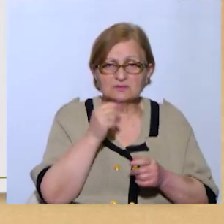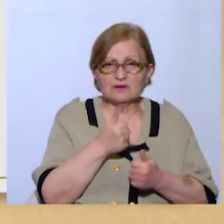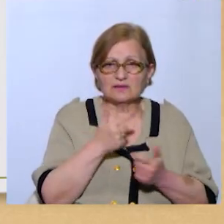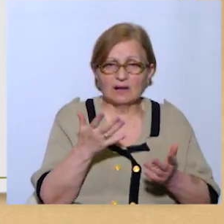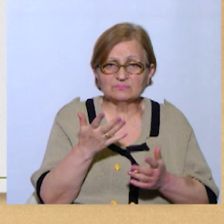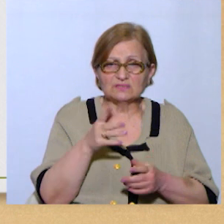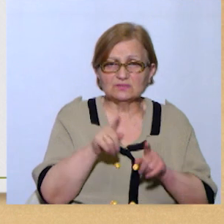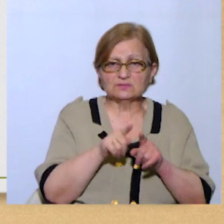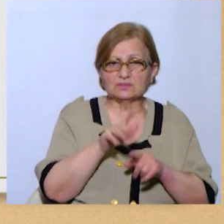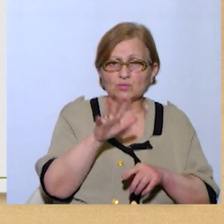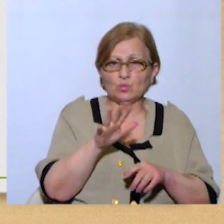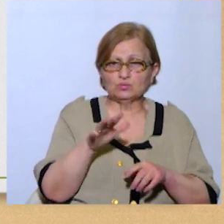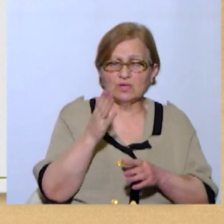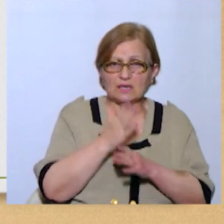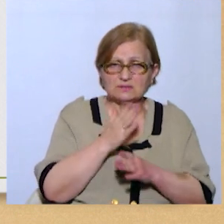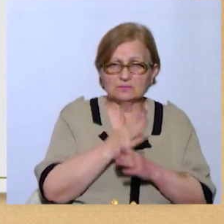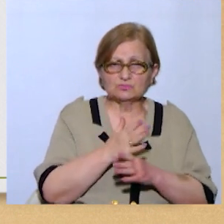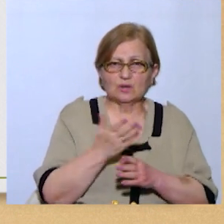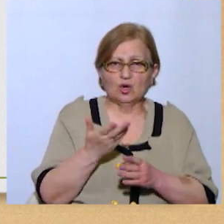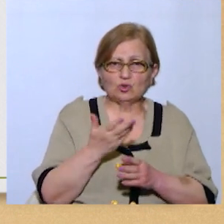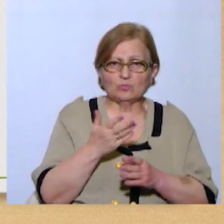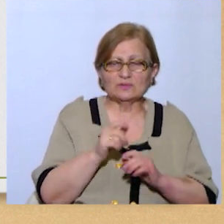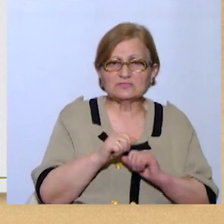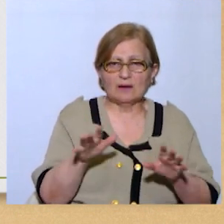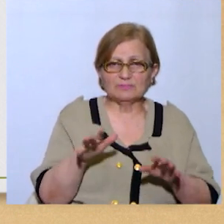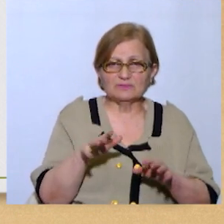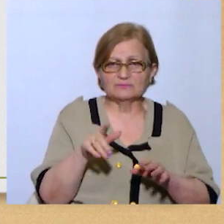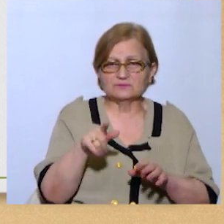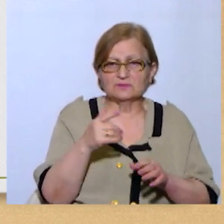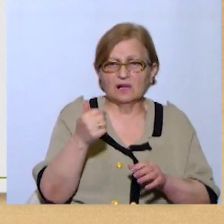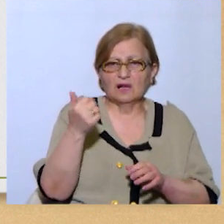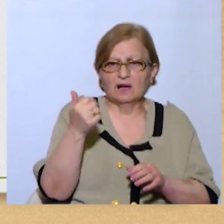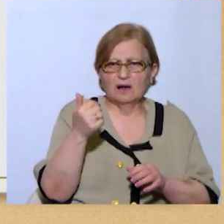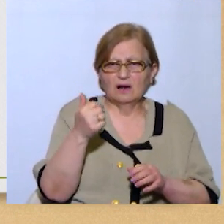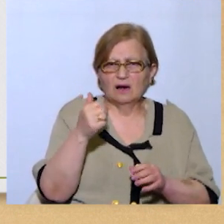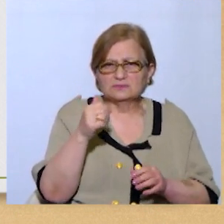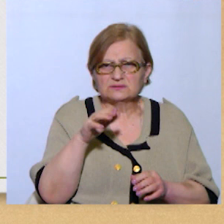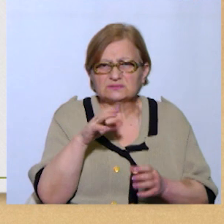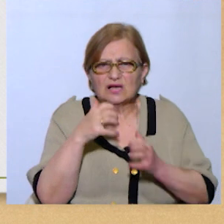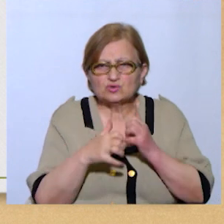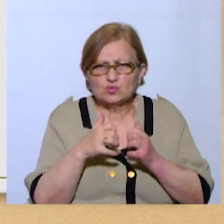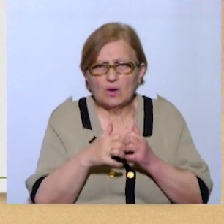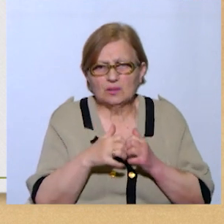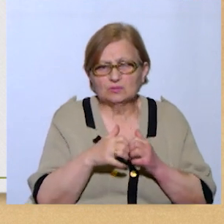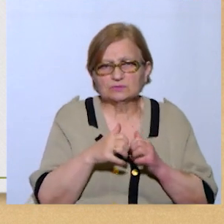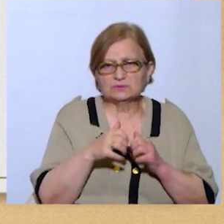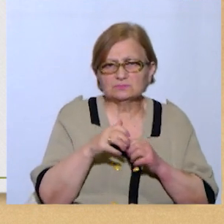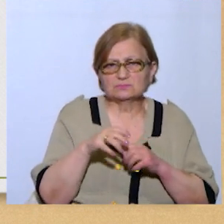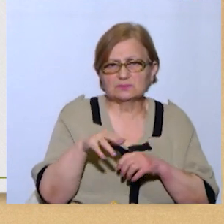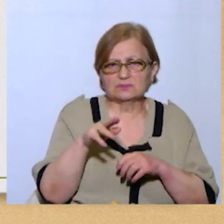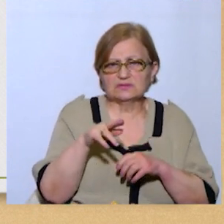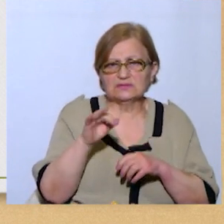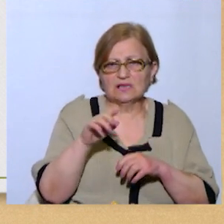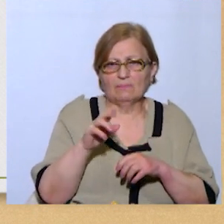მოდაც მედიანად საშუალოცა და გაბნევის დიაპაზონიც ხუთის ტოლია მოდი დავიწყოთ პირველ რიგში მედიანაზე დაკვირვებით რომ